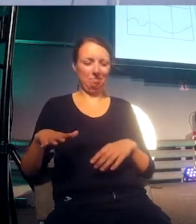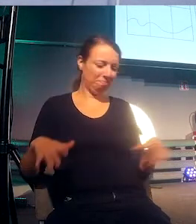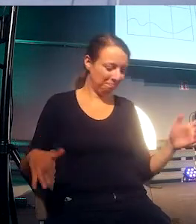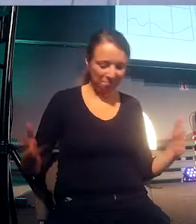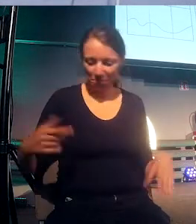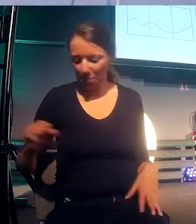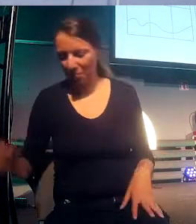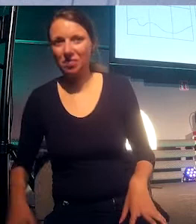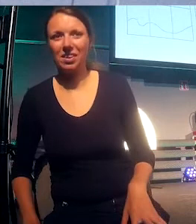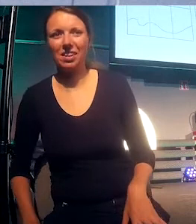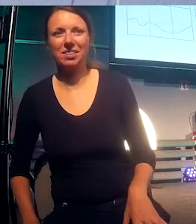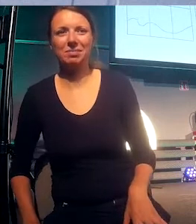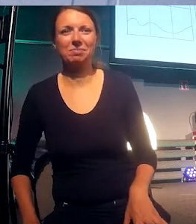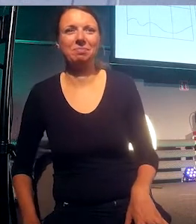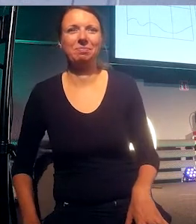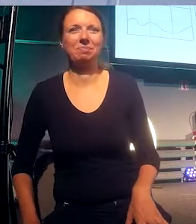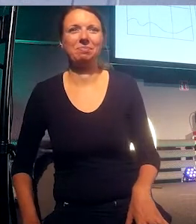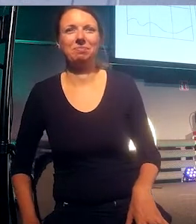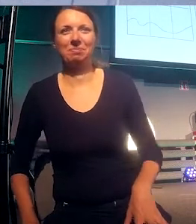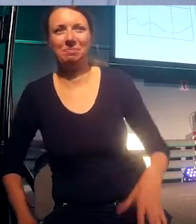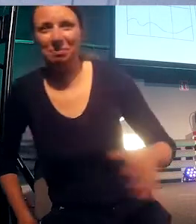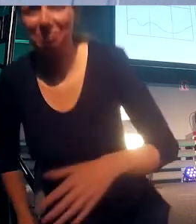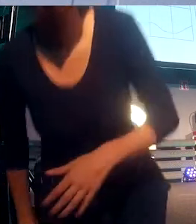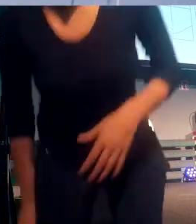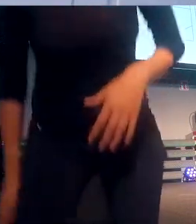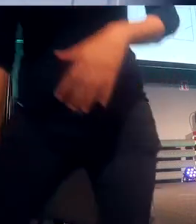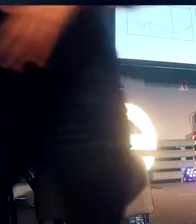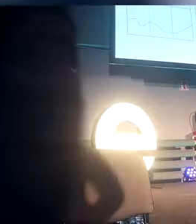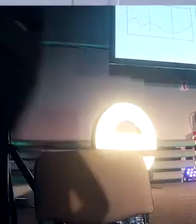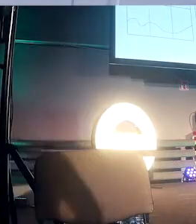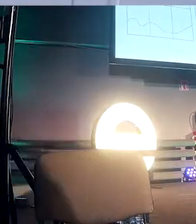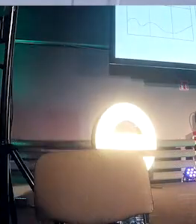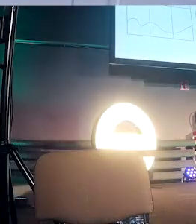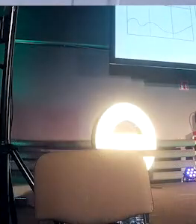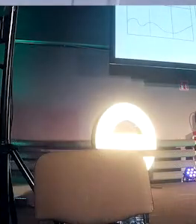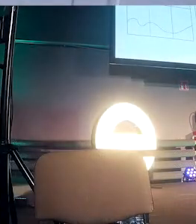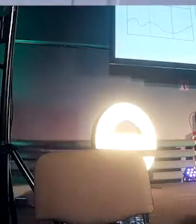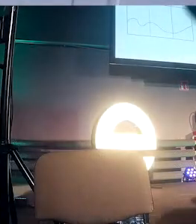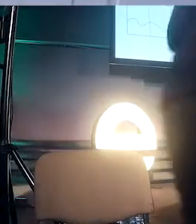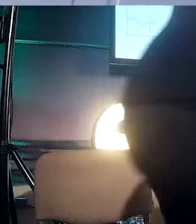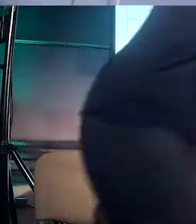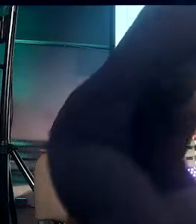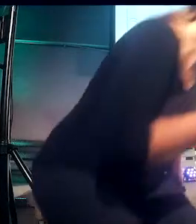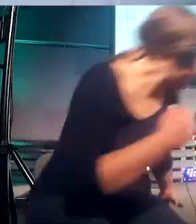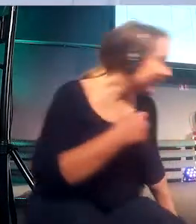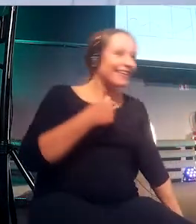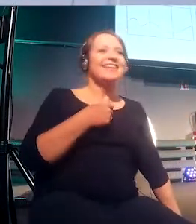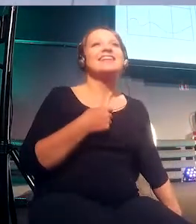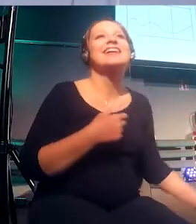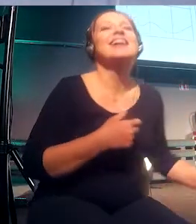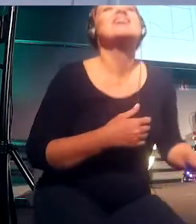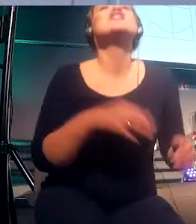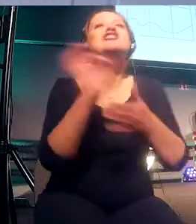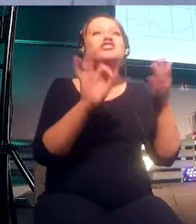jakiś określony koncept i to się wydaje być trochę absurdalne, kiedy mówię o tym, że naprawdę należy szkicować